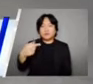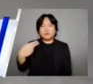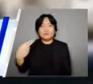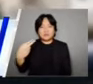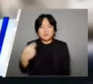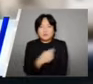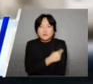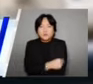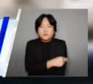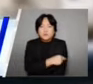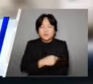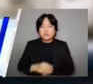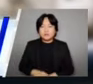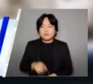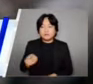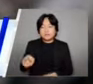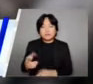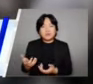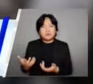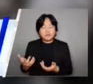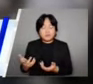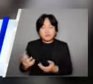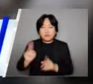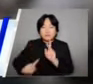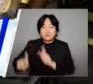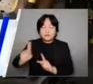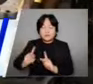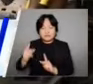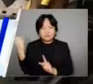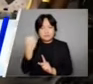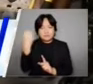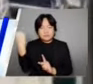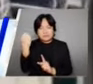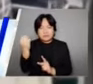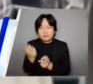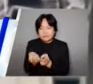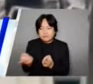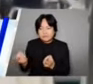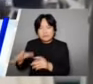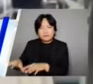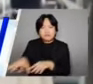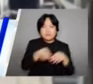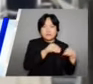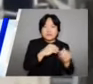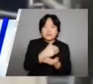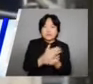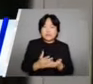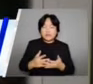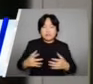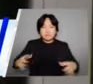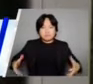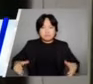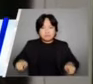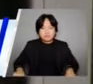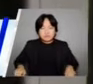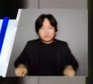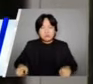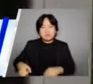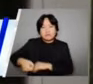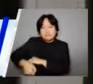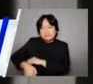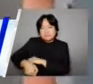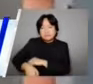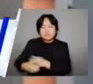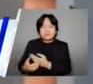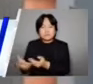sa atrium o quadrangle ng ospital ang iba naka-stretcher o wheelchair. Yung usok ay gumapang, so walang choice kundi